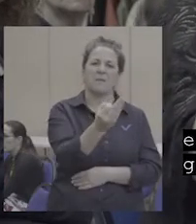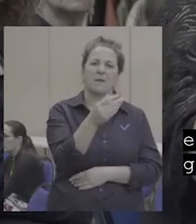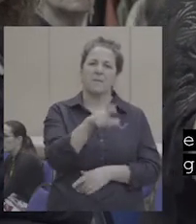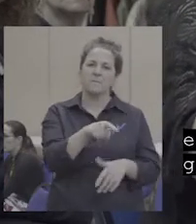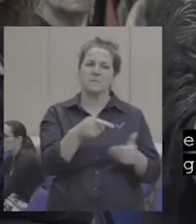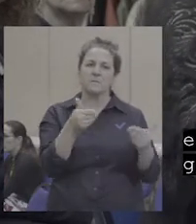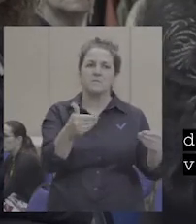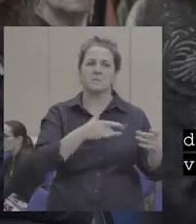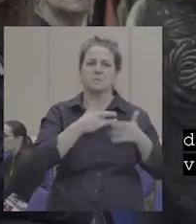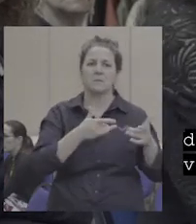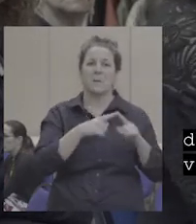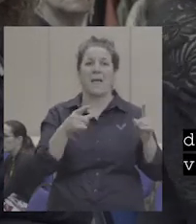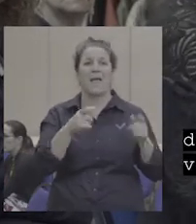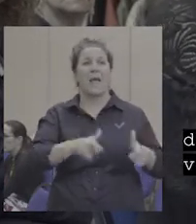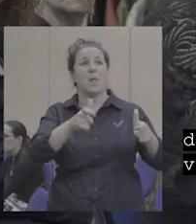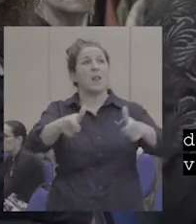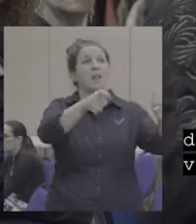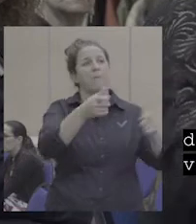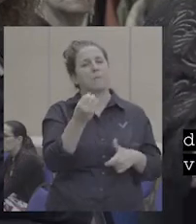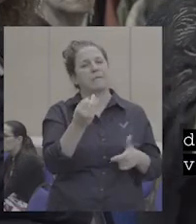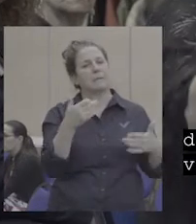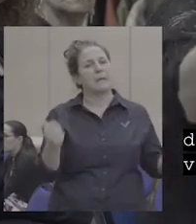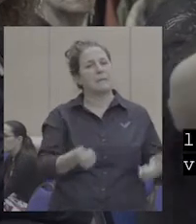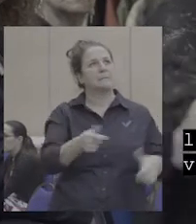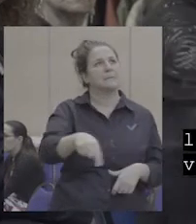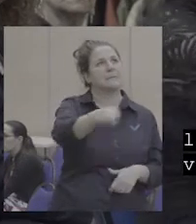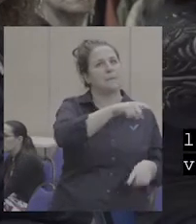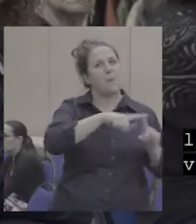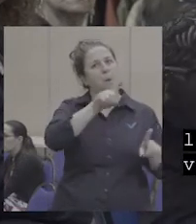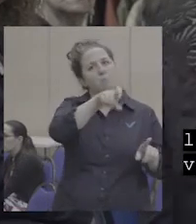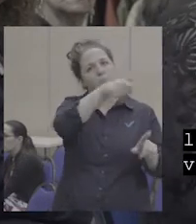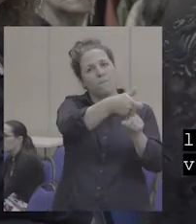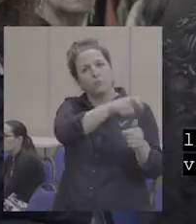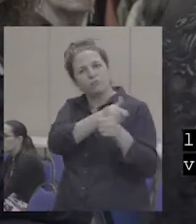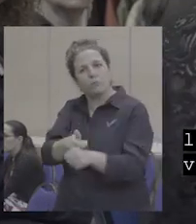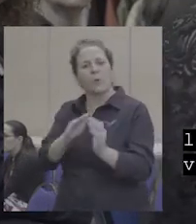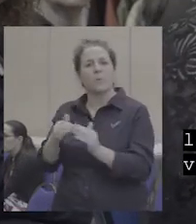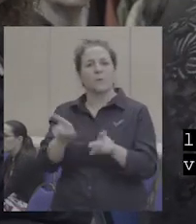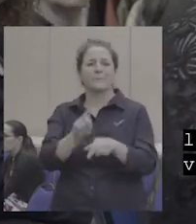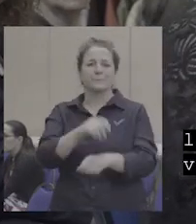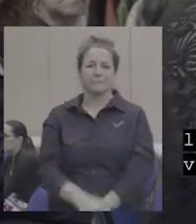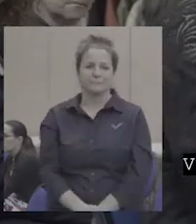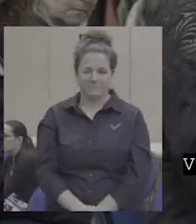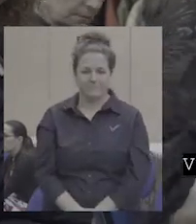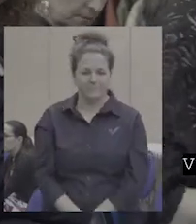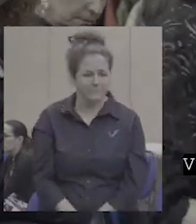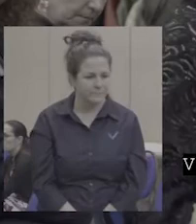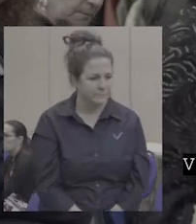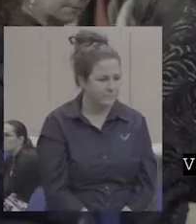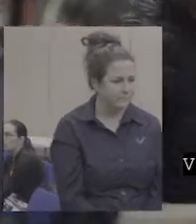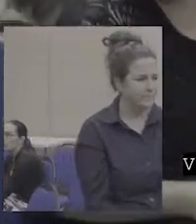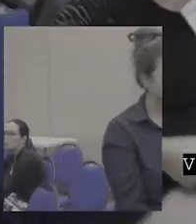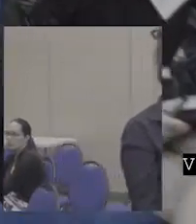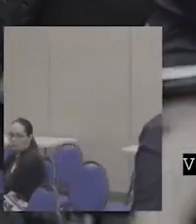constitue une grande portion du parc de logement au Québec et qui va devoir emboîter le pas un petit peu dans la veine de ce que vous nous apportiez, M. Richard. Voilà.